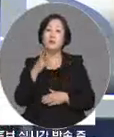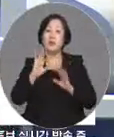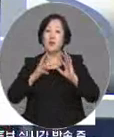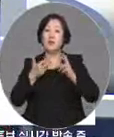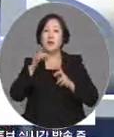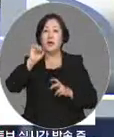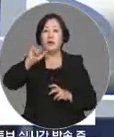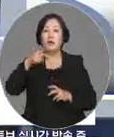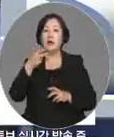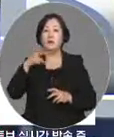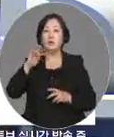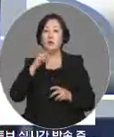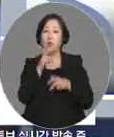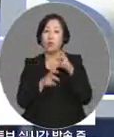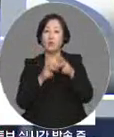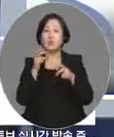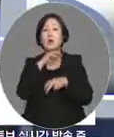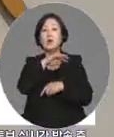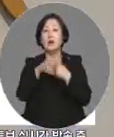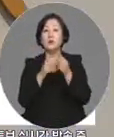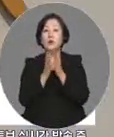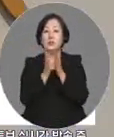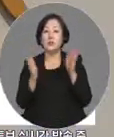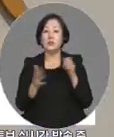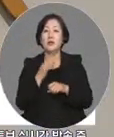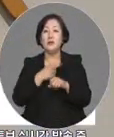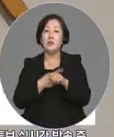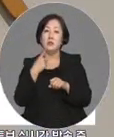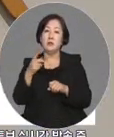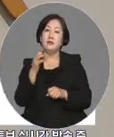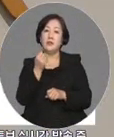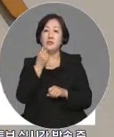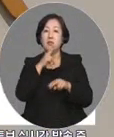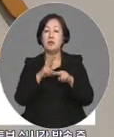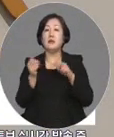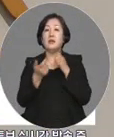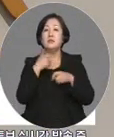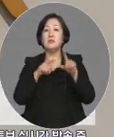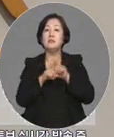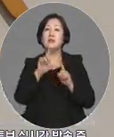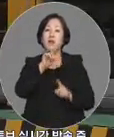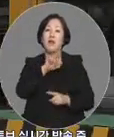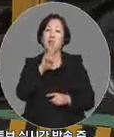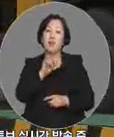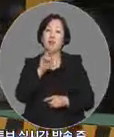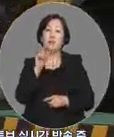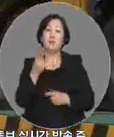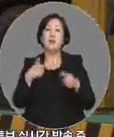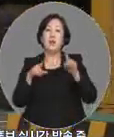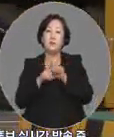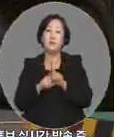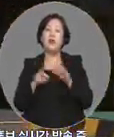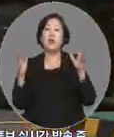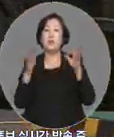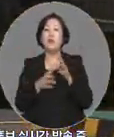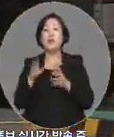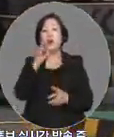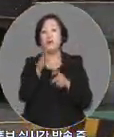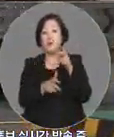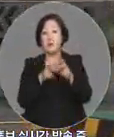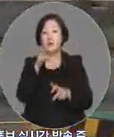액화수소 공장이 가동에 들어가고 내년엔 SK가스가 LNG, LPG 복합화력발전소 건설을